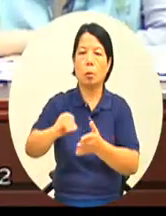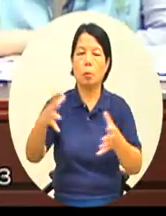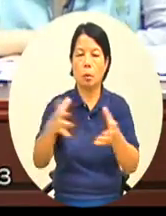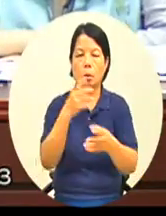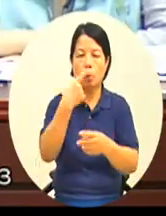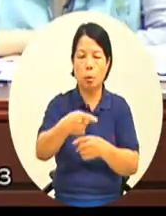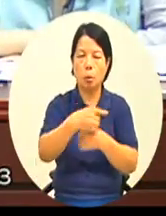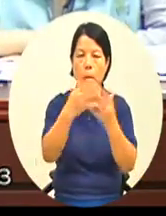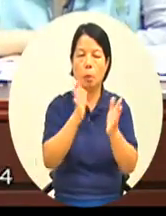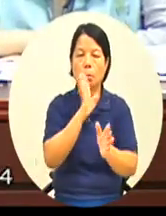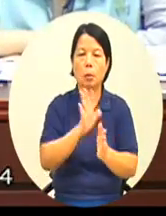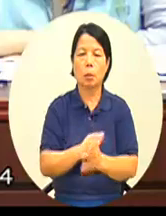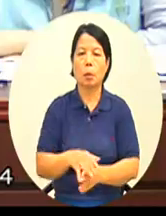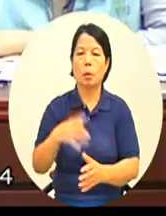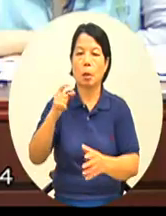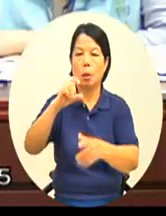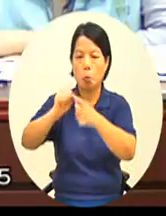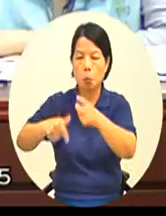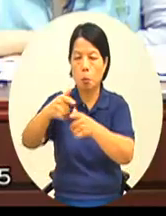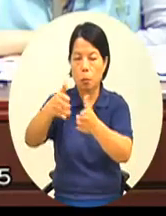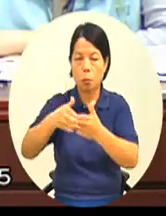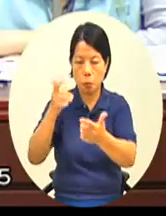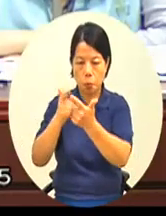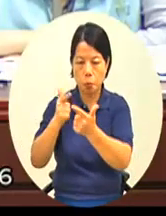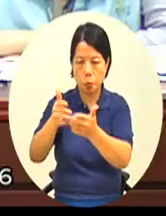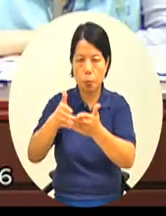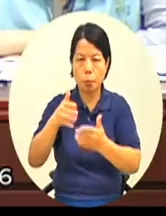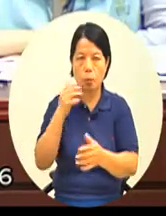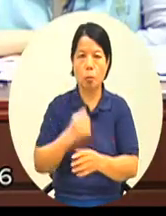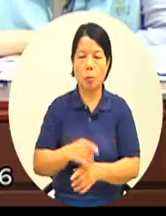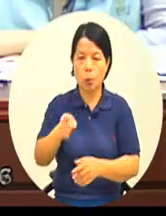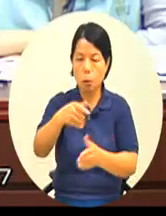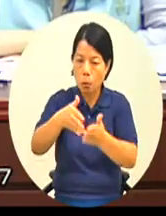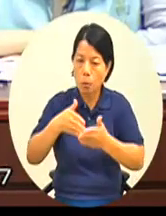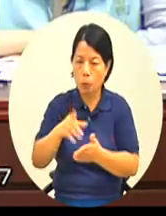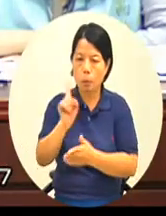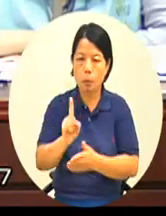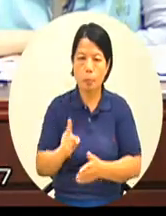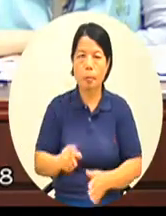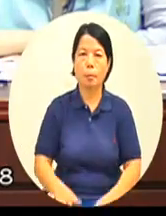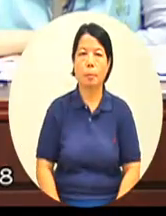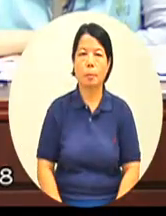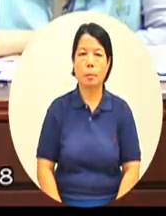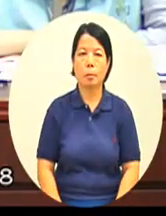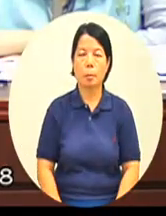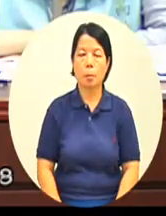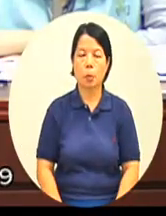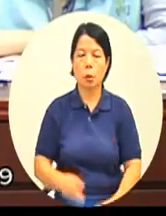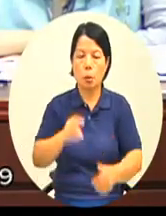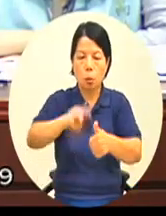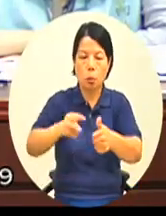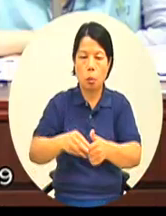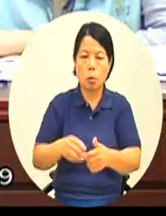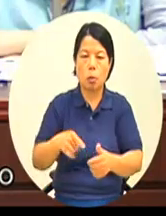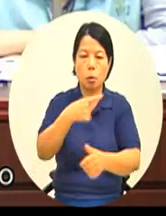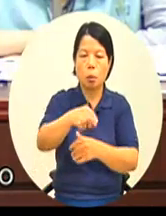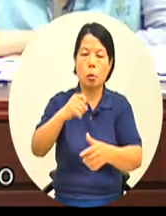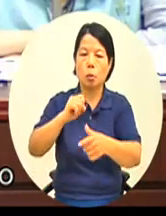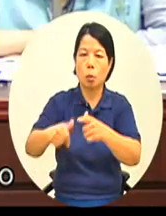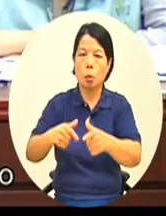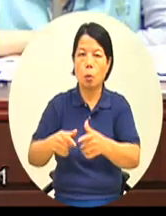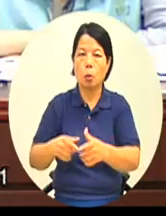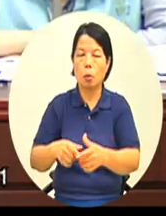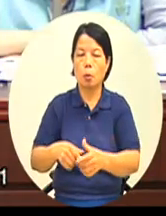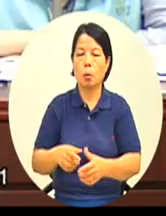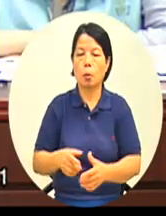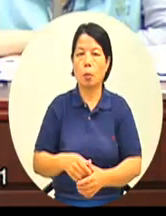有需求的事业单位去看他们有什么样的需求，直接把训练拉到他们公司，帮